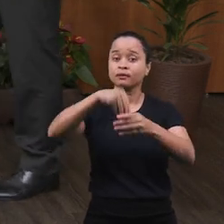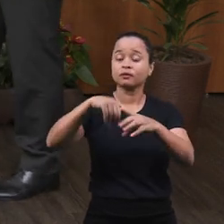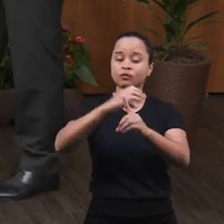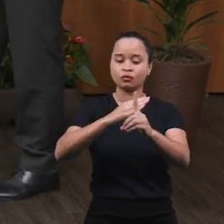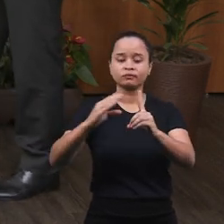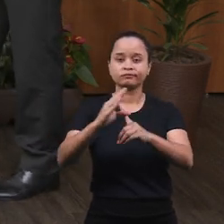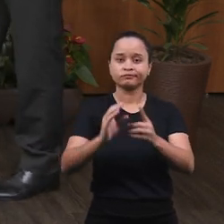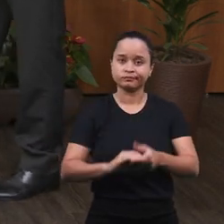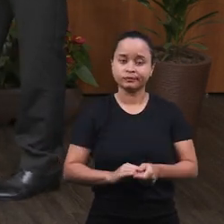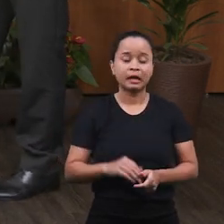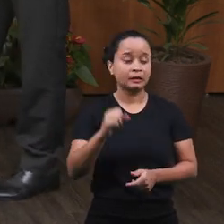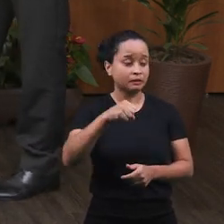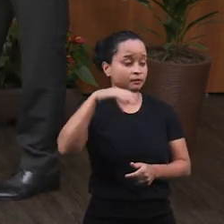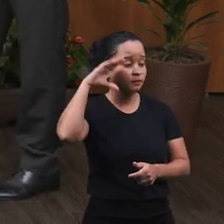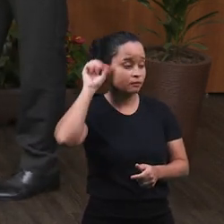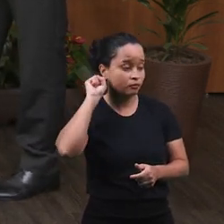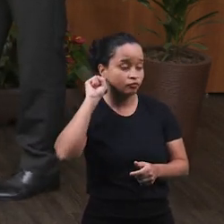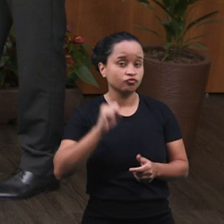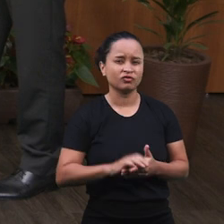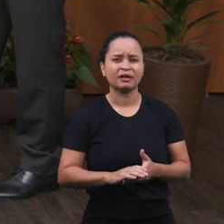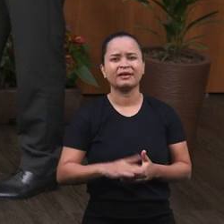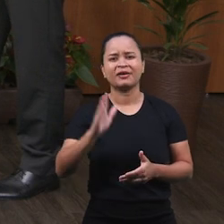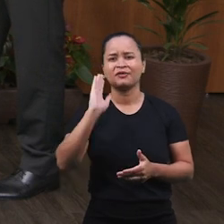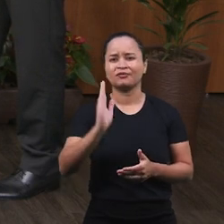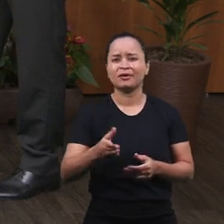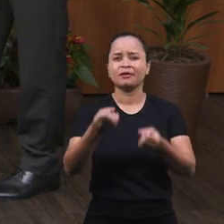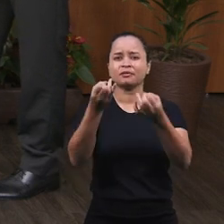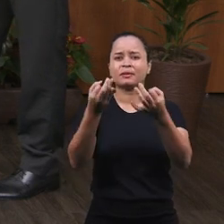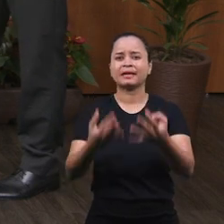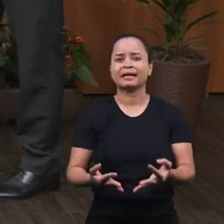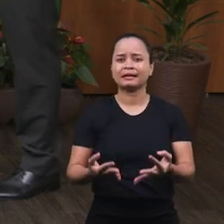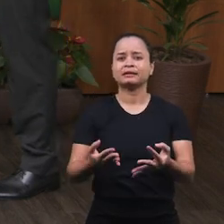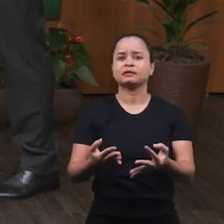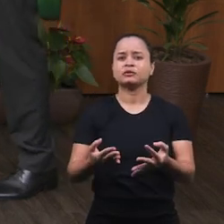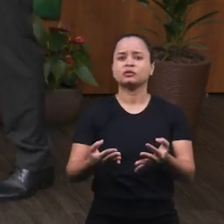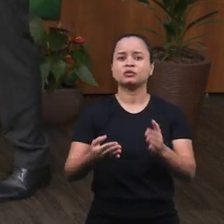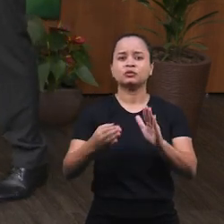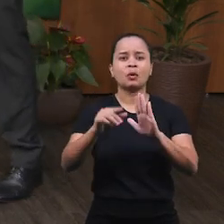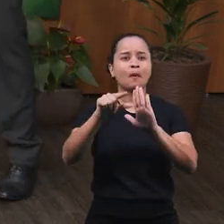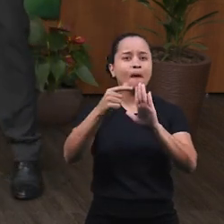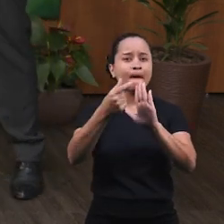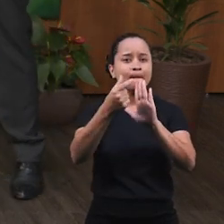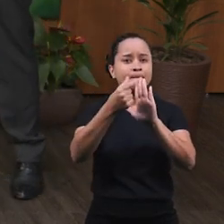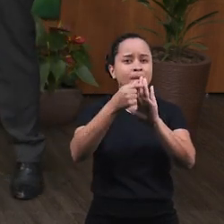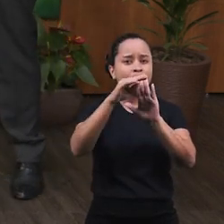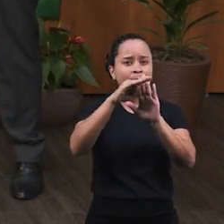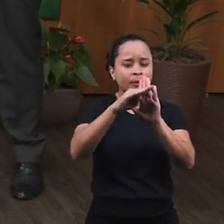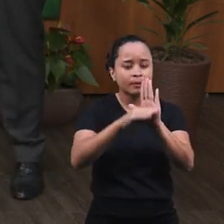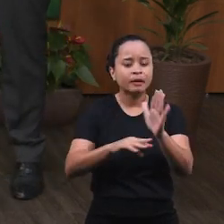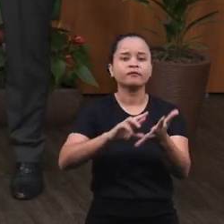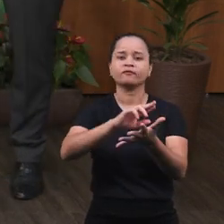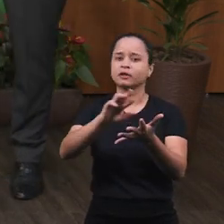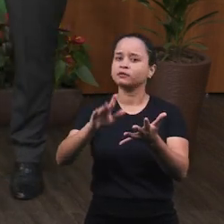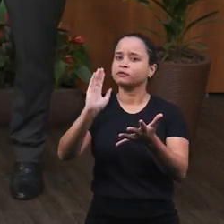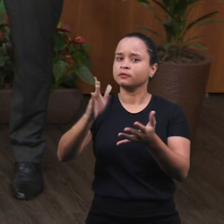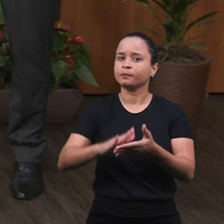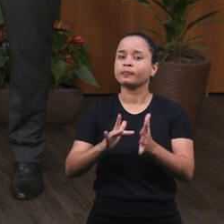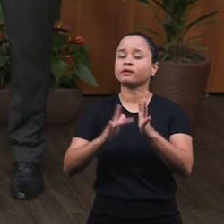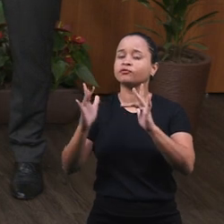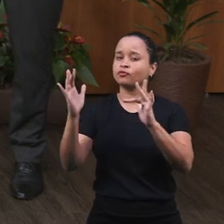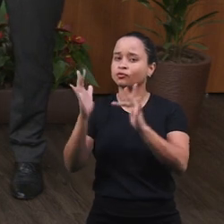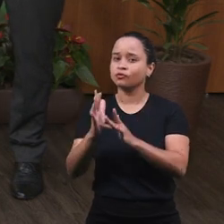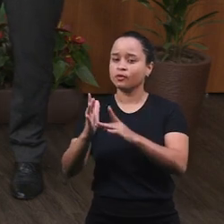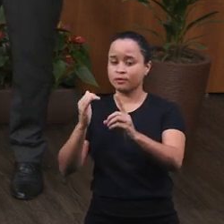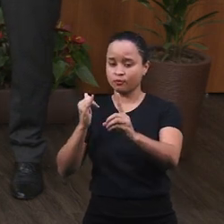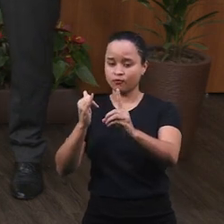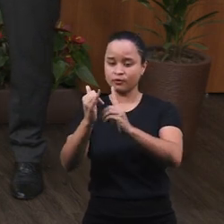Oui, Sergio. Tel comme nous avons parlé il y a plusieurs programmes déjà, le Seigneur Jésus, il est